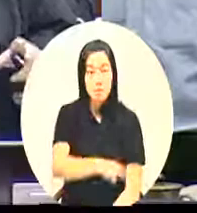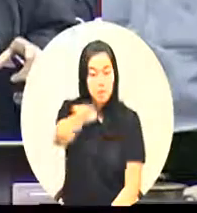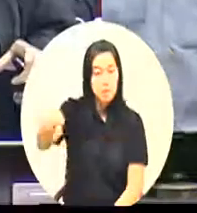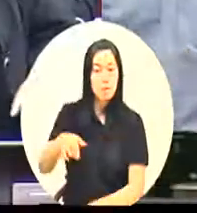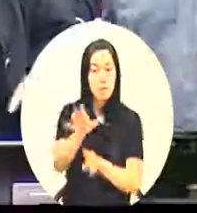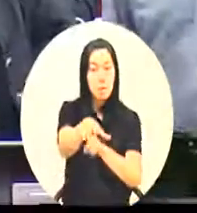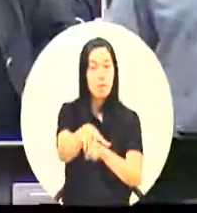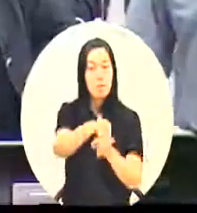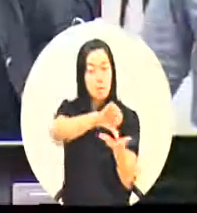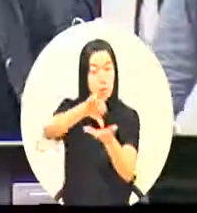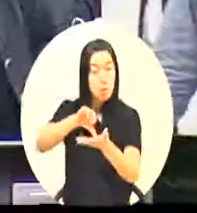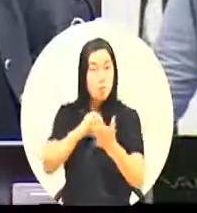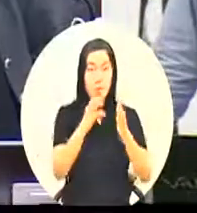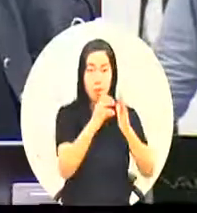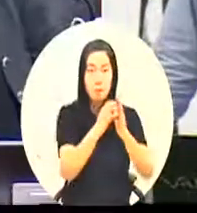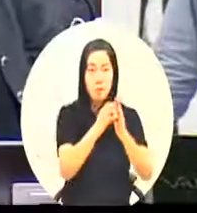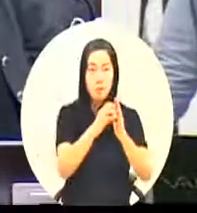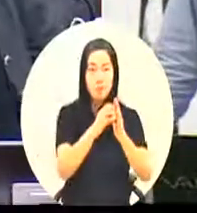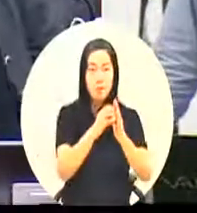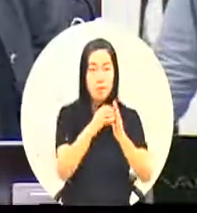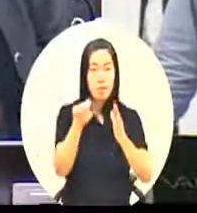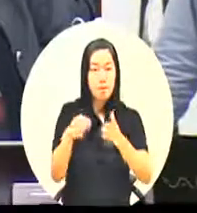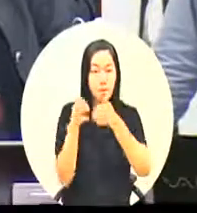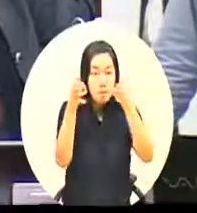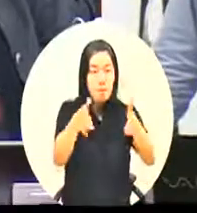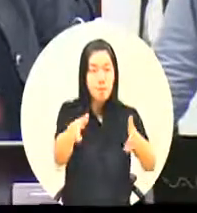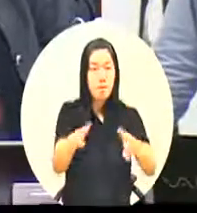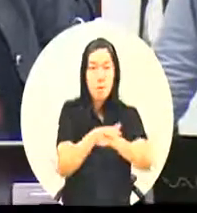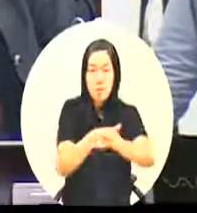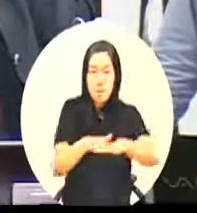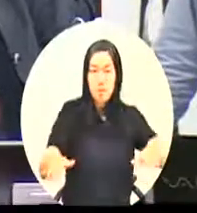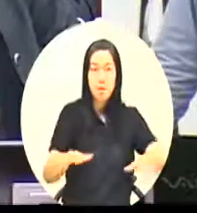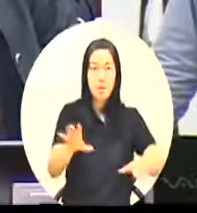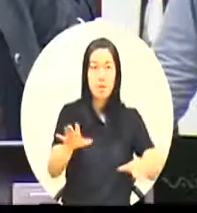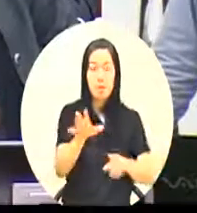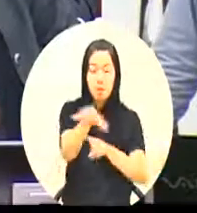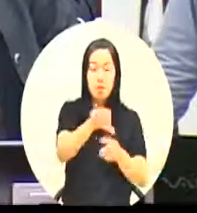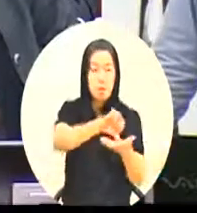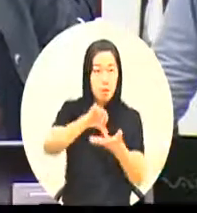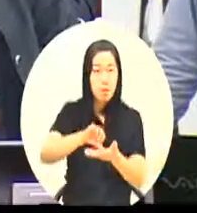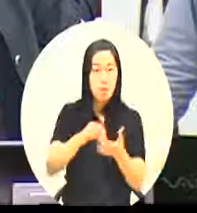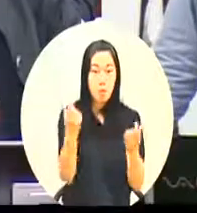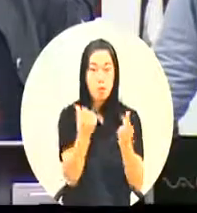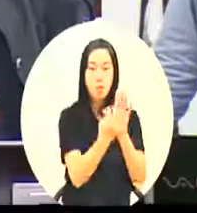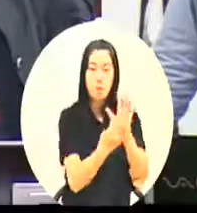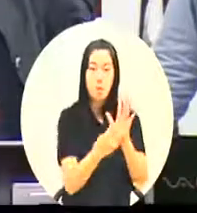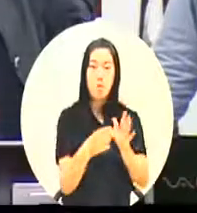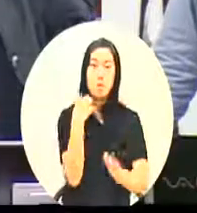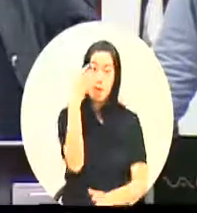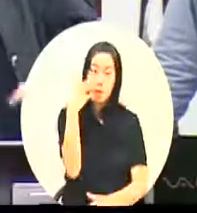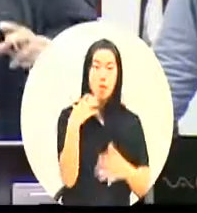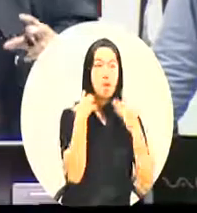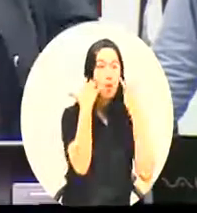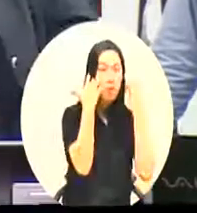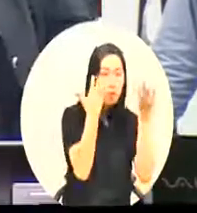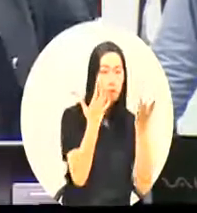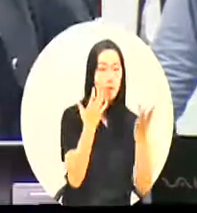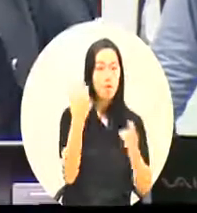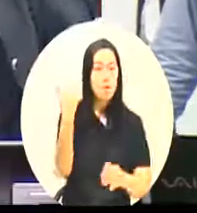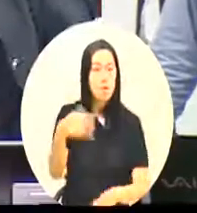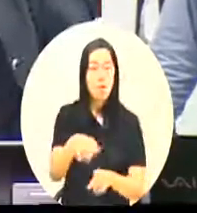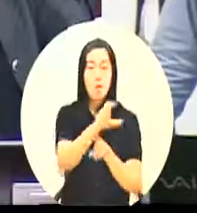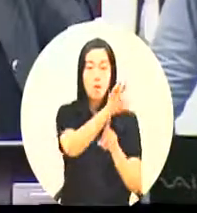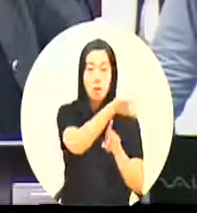农业局在从事任何安全农业，不管水果、蔬菜，包括农